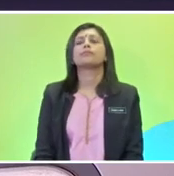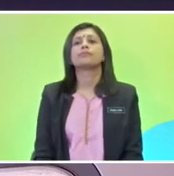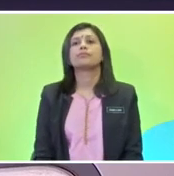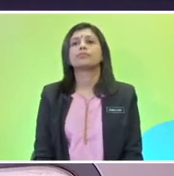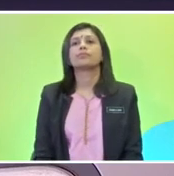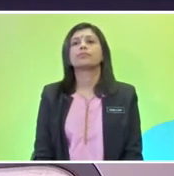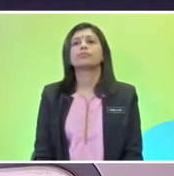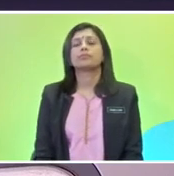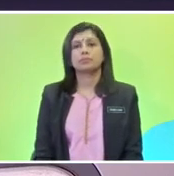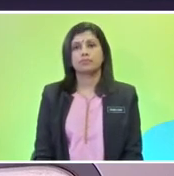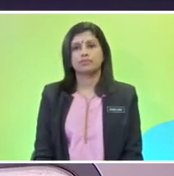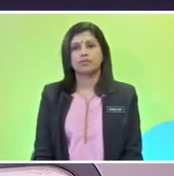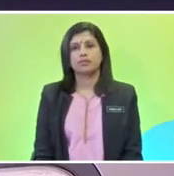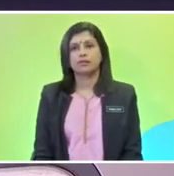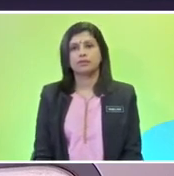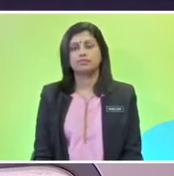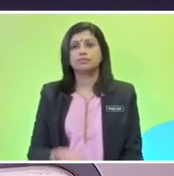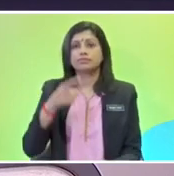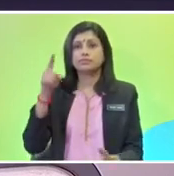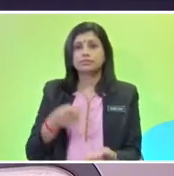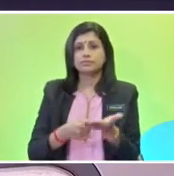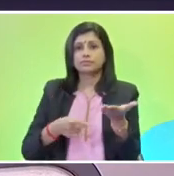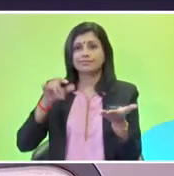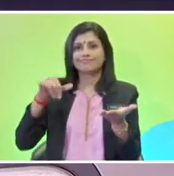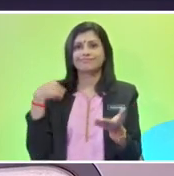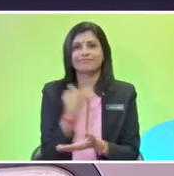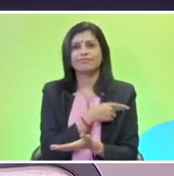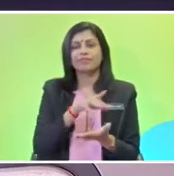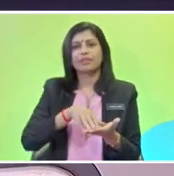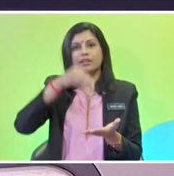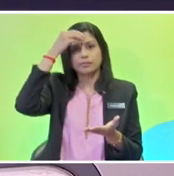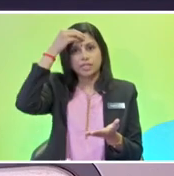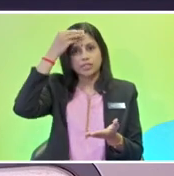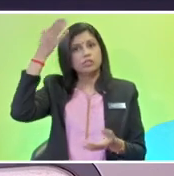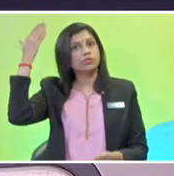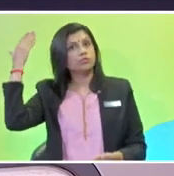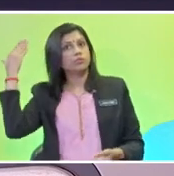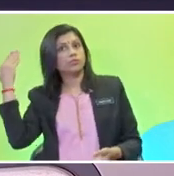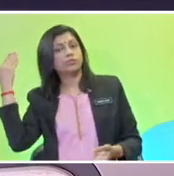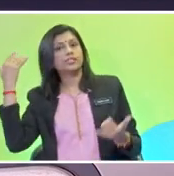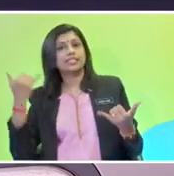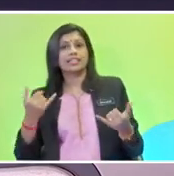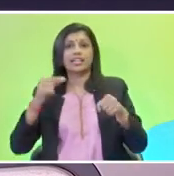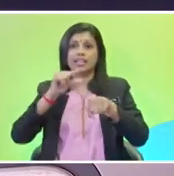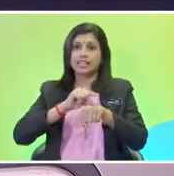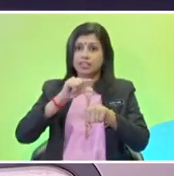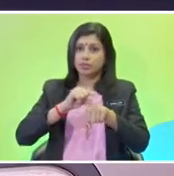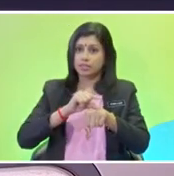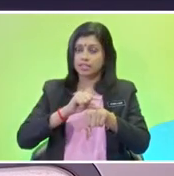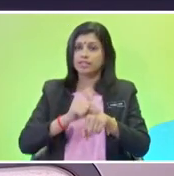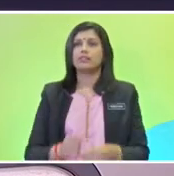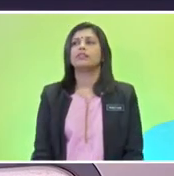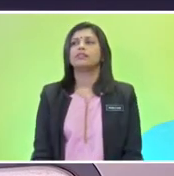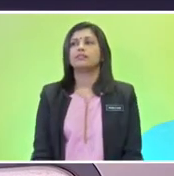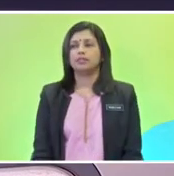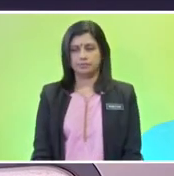tambah dan tolak. Dan apa-apa yang kita belajar sebelum ni, kita gunakan sekarang dalam operasi bergabung. Okey. Jadi, tadi soalan